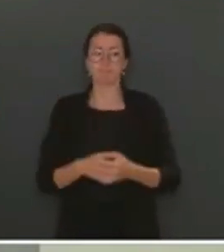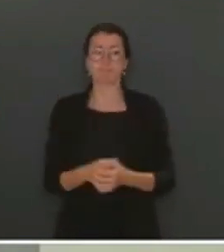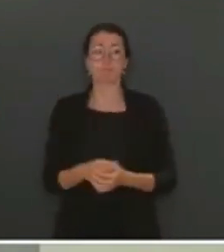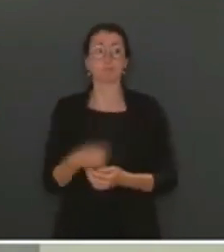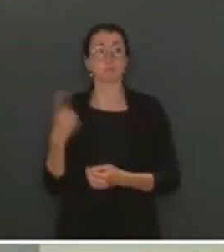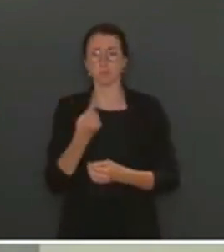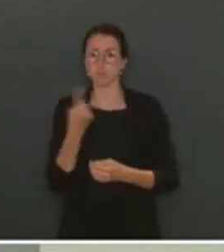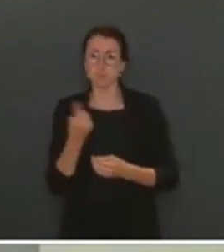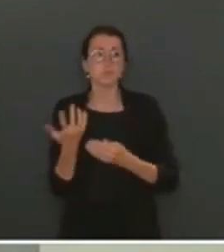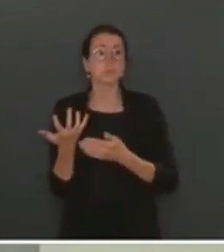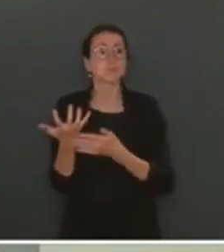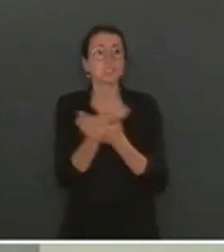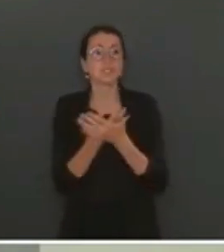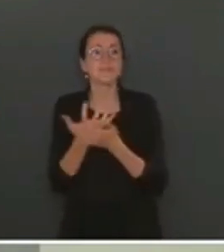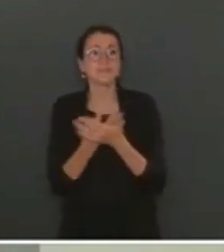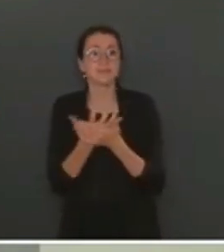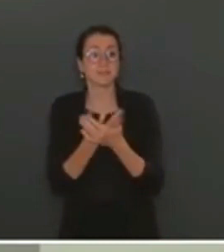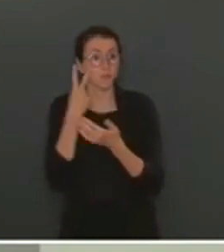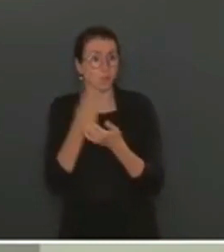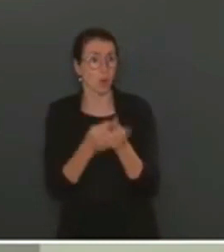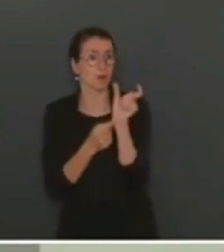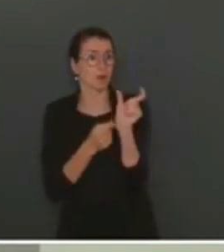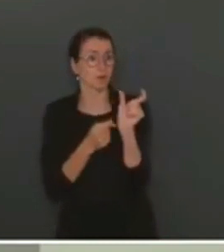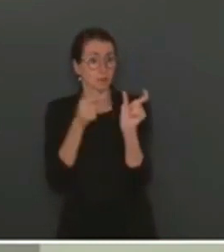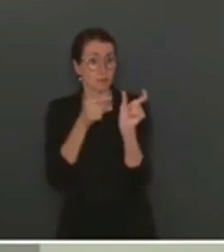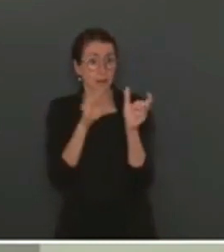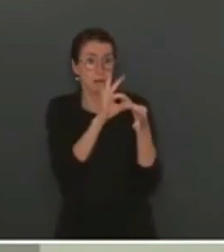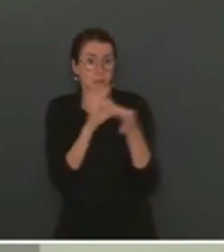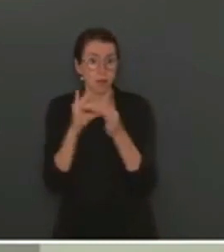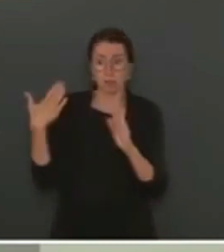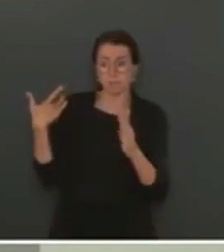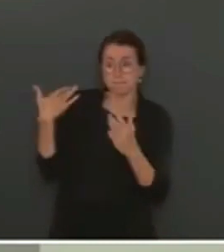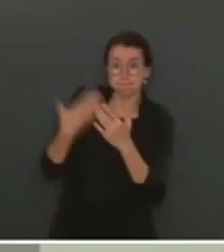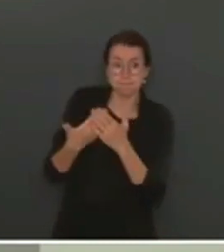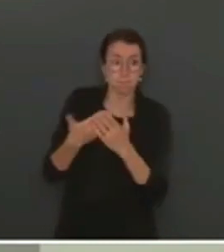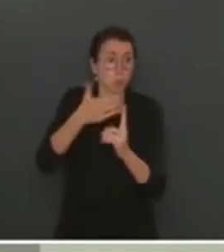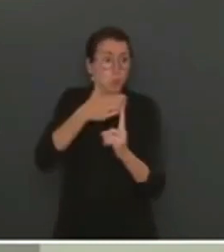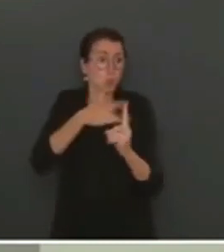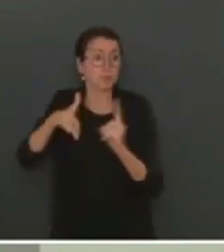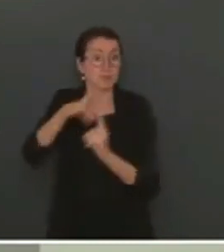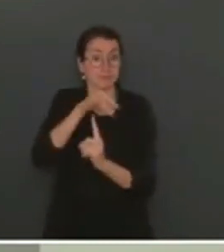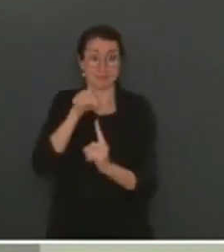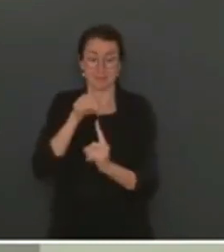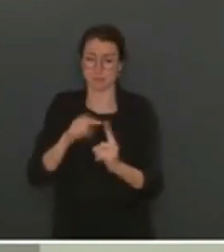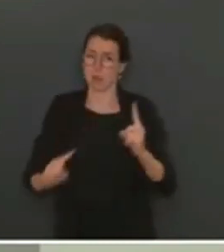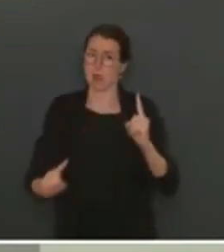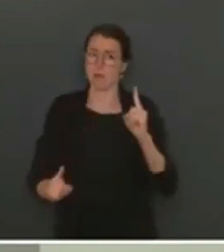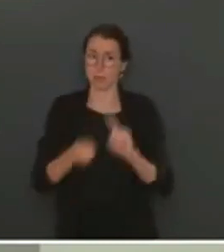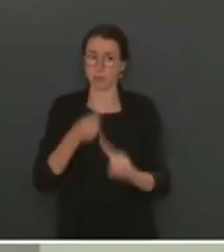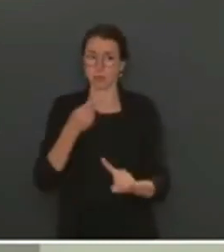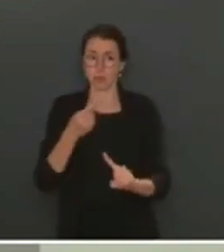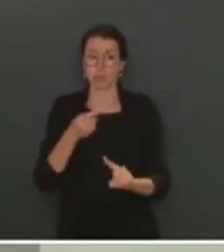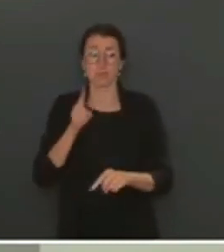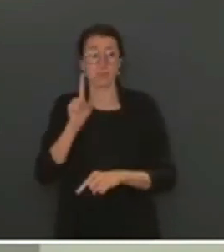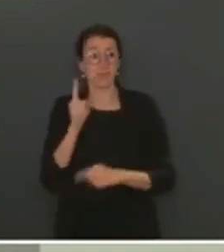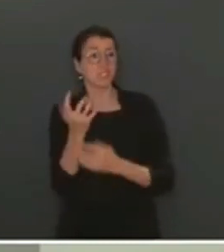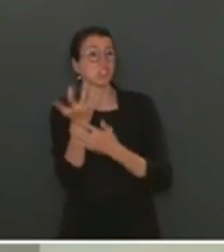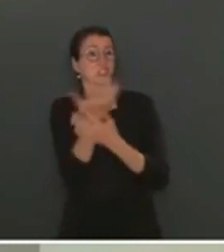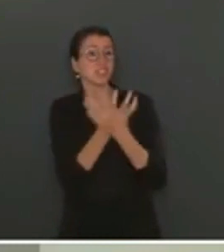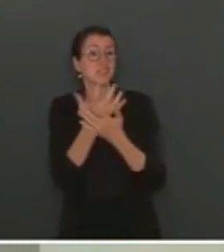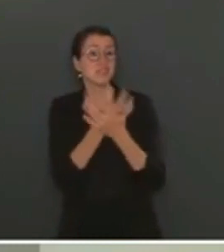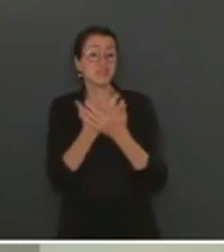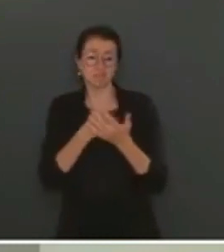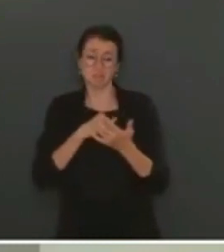تنظيم عام دراسي جديد وبموجب نظام الرمز الاصفر المشترك والذي يعني ان الاسبوع